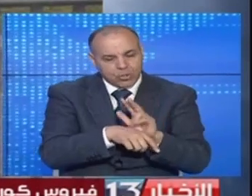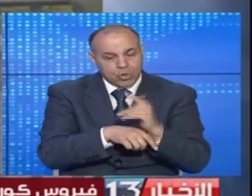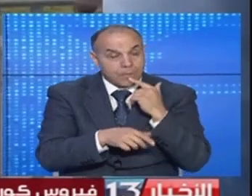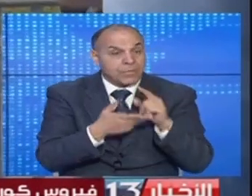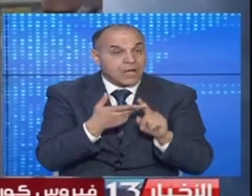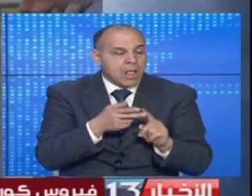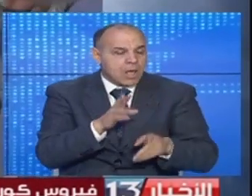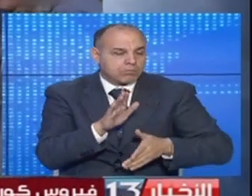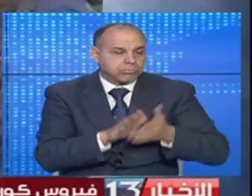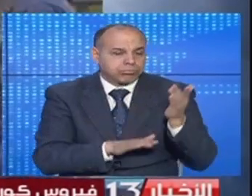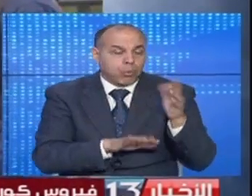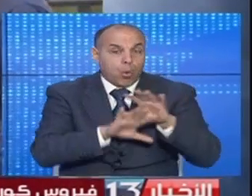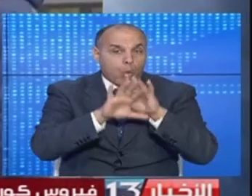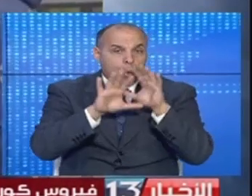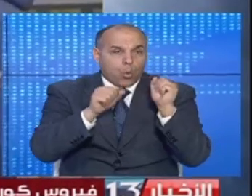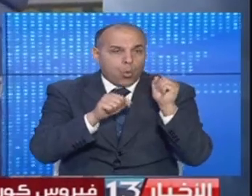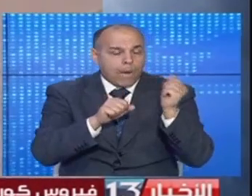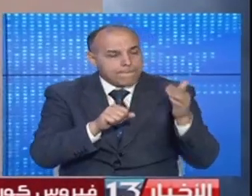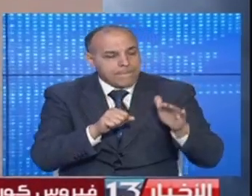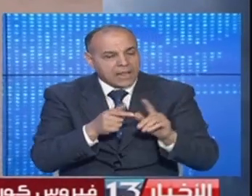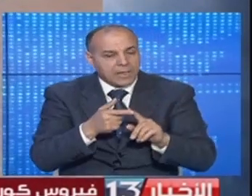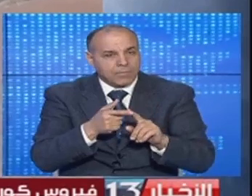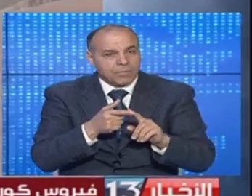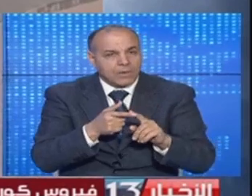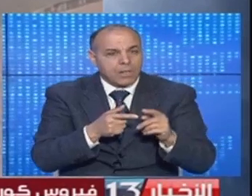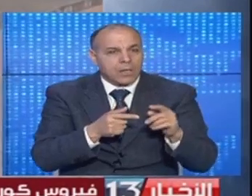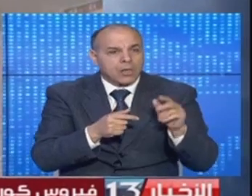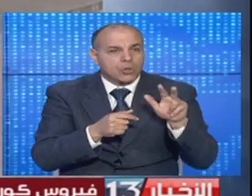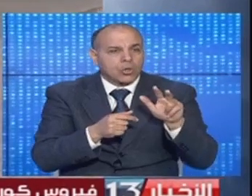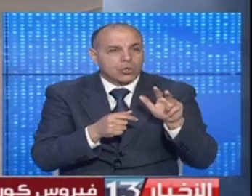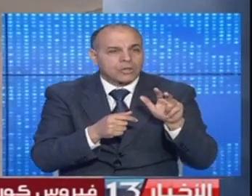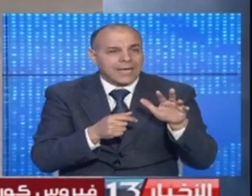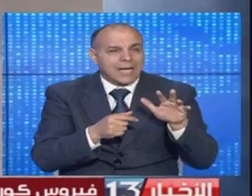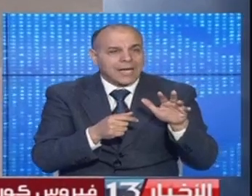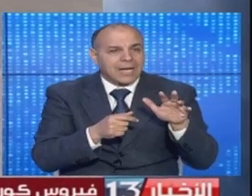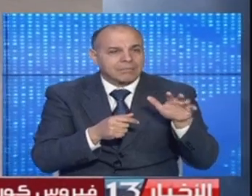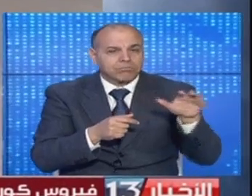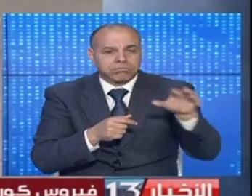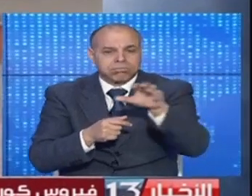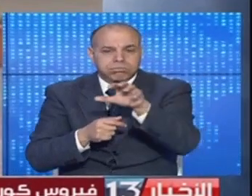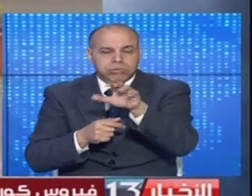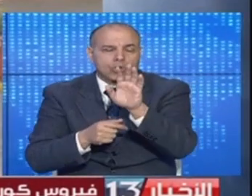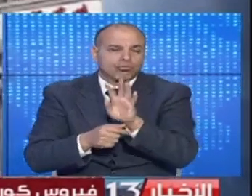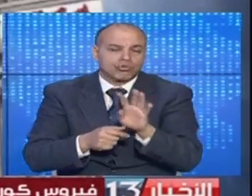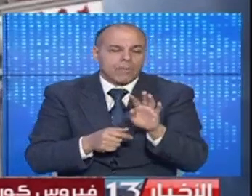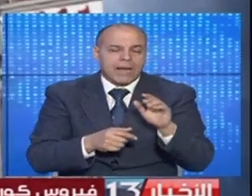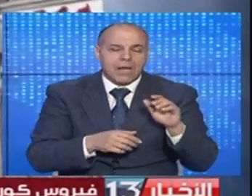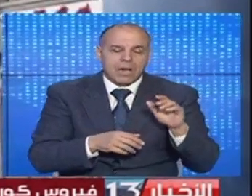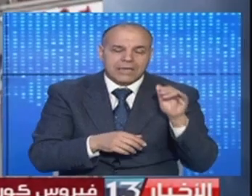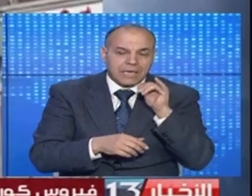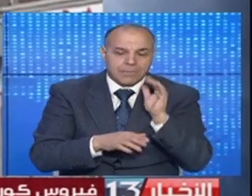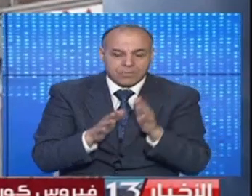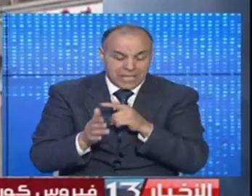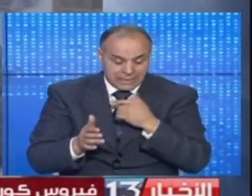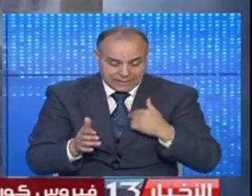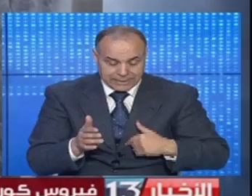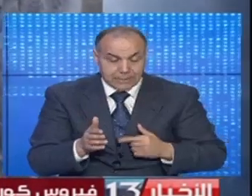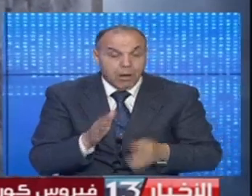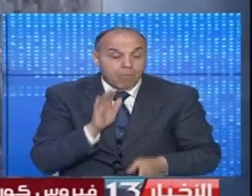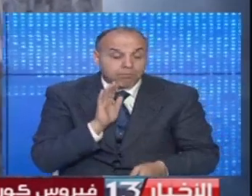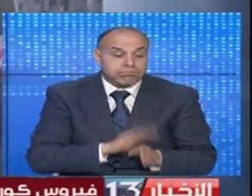ليرتفع العدد الاجمالي للوفيات الى اربعه وثلاثين في ثلاث مناطق شمال البلاد اما الصين بؤره